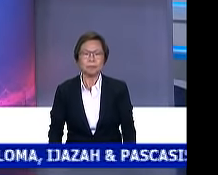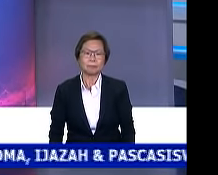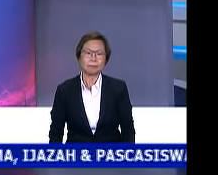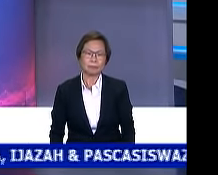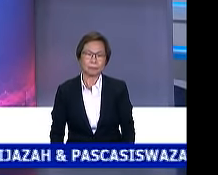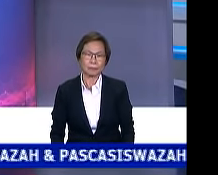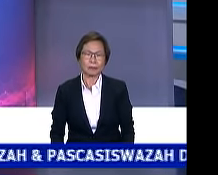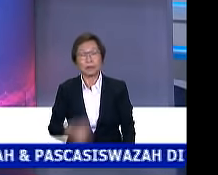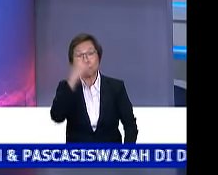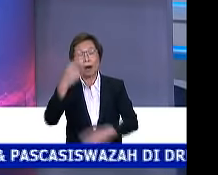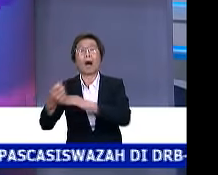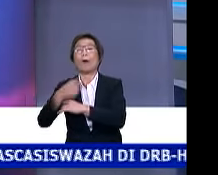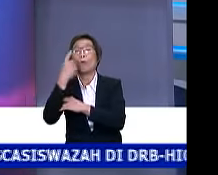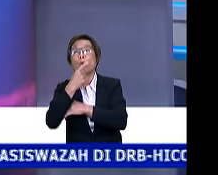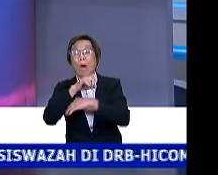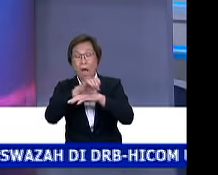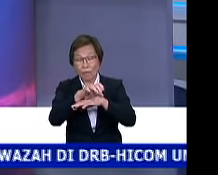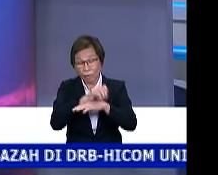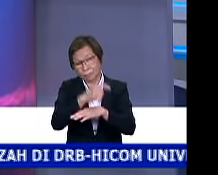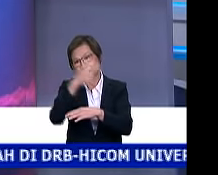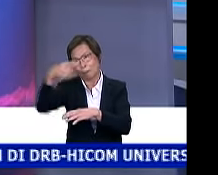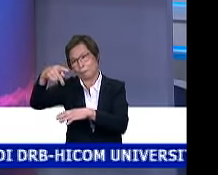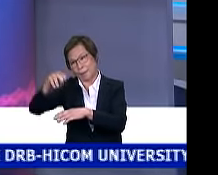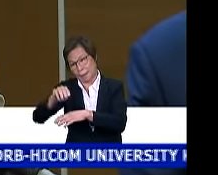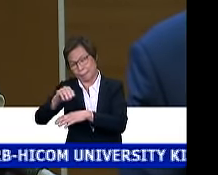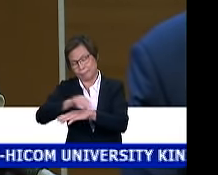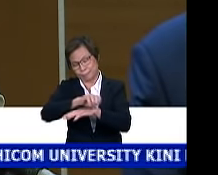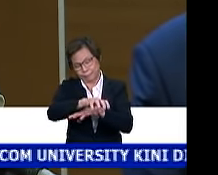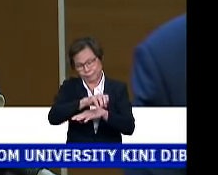Shah dan atas nasihat Perdana Menteri.